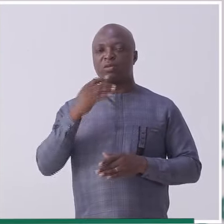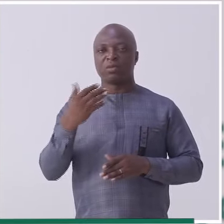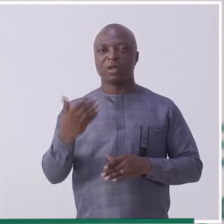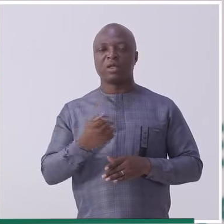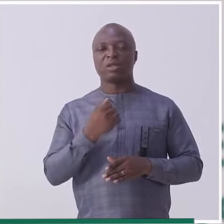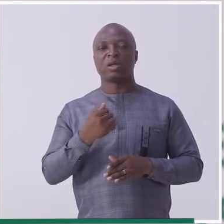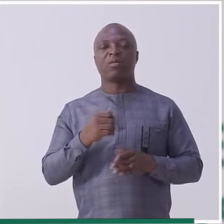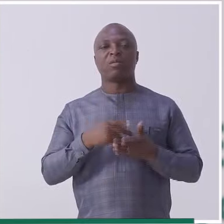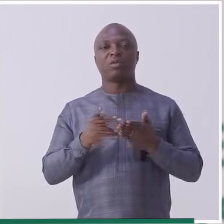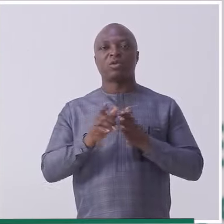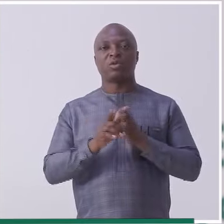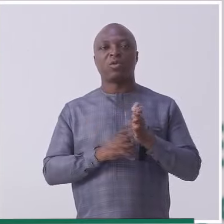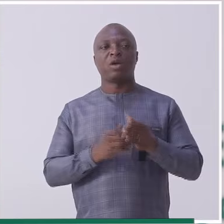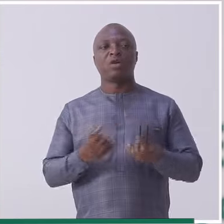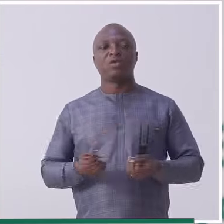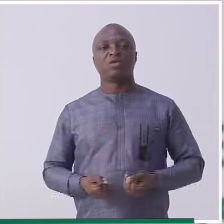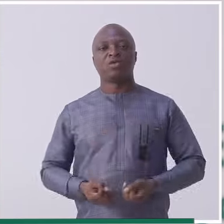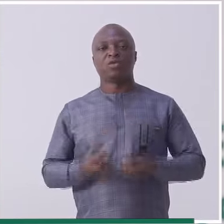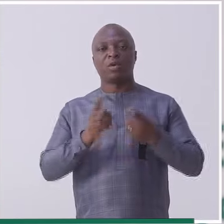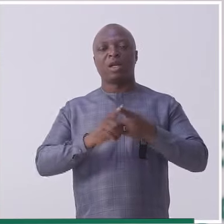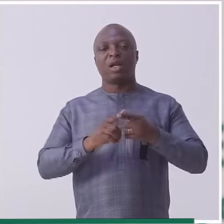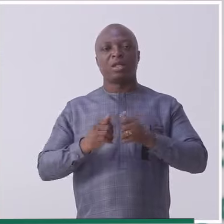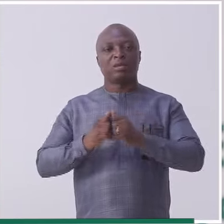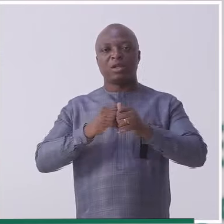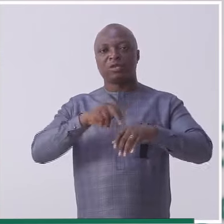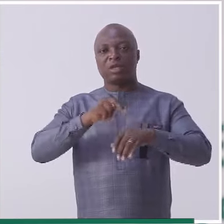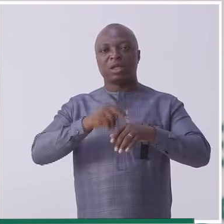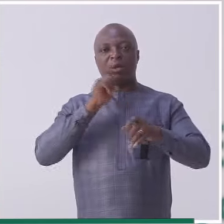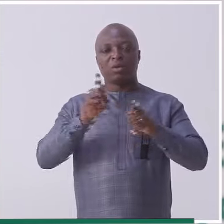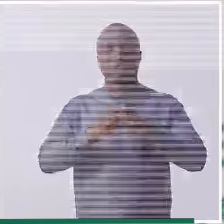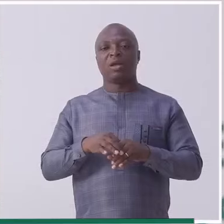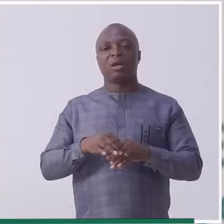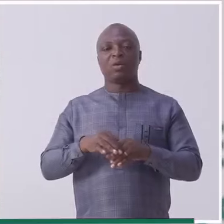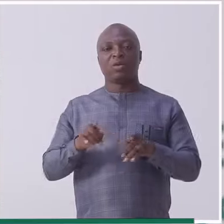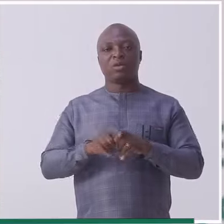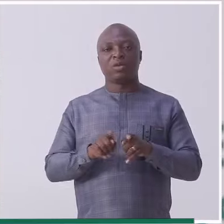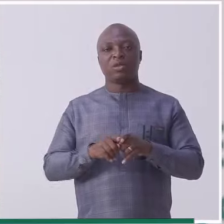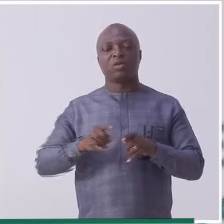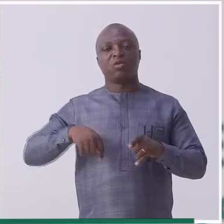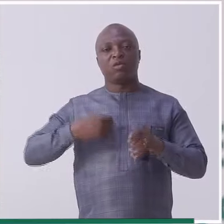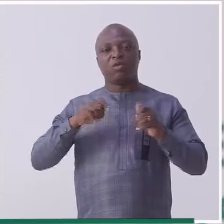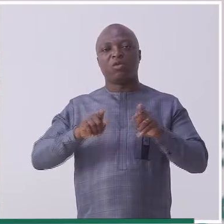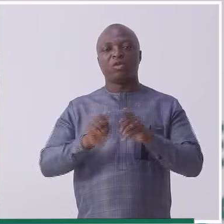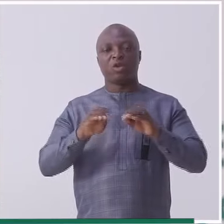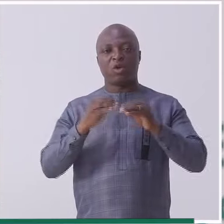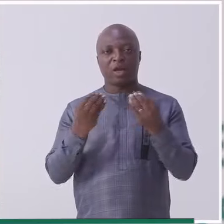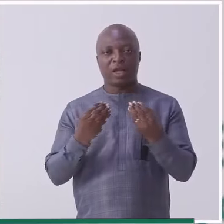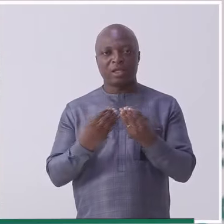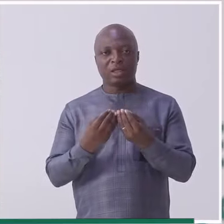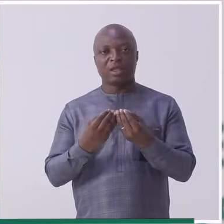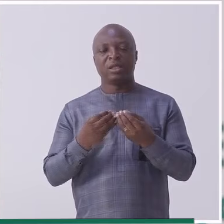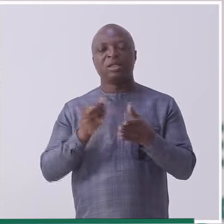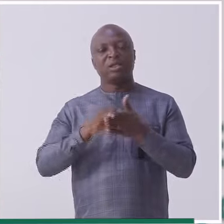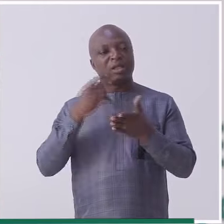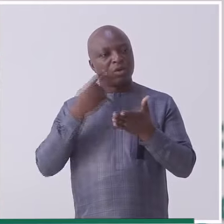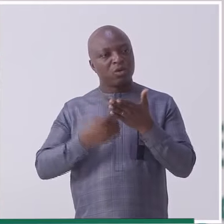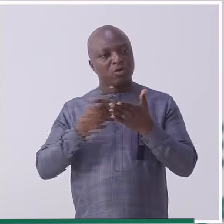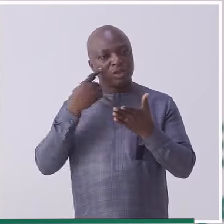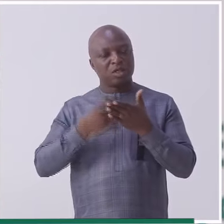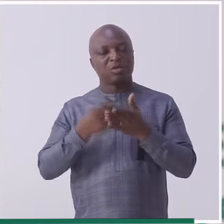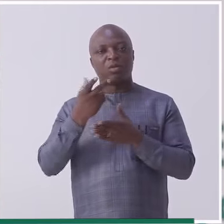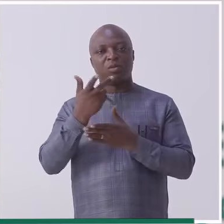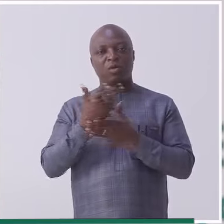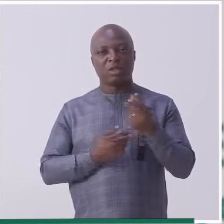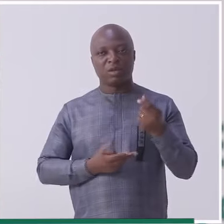un projet de loi soumis à l'Assemblée nationale qui est désormais voté et nous pouvons organiser des consultations